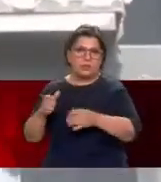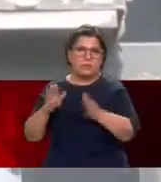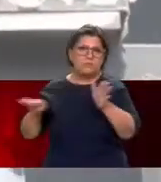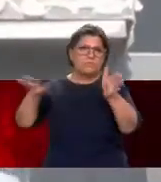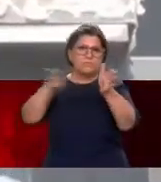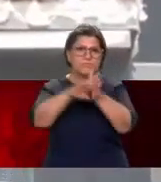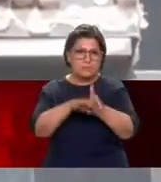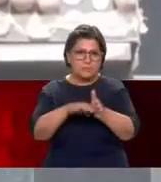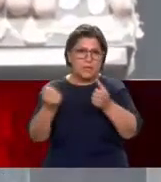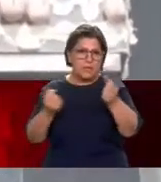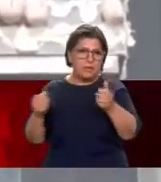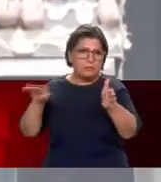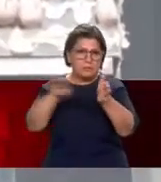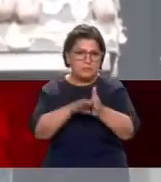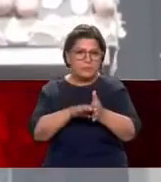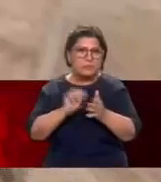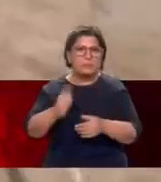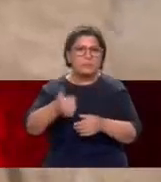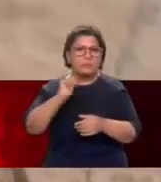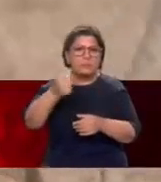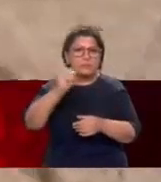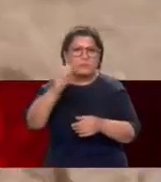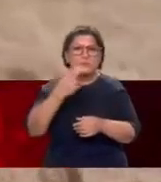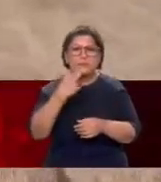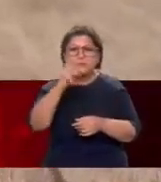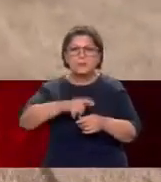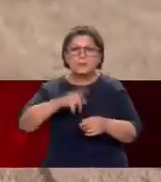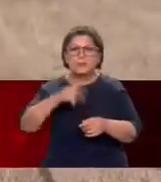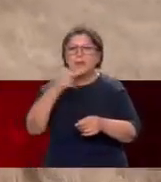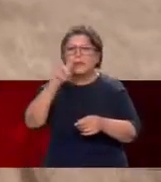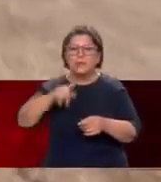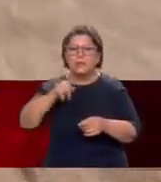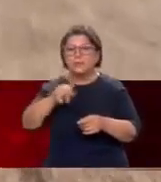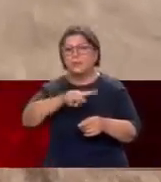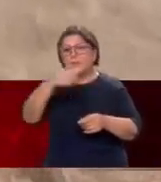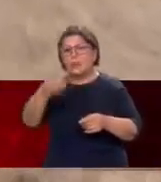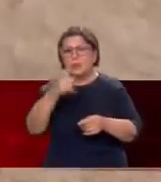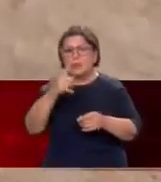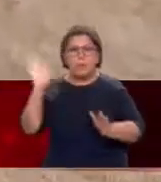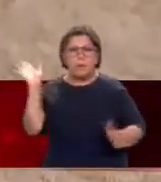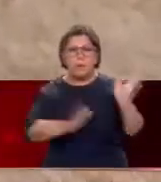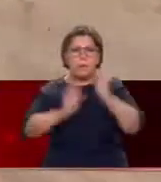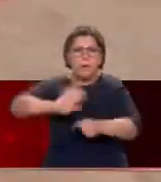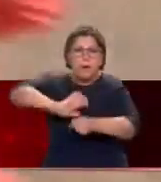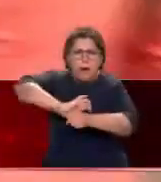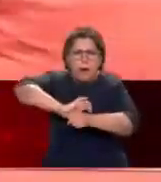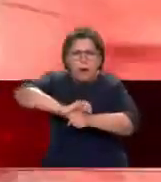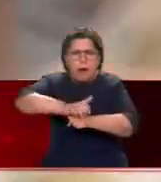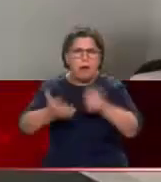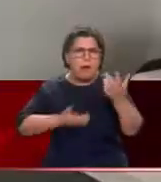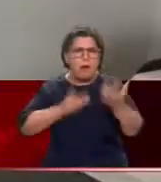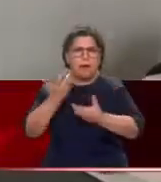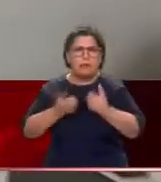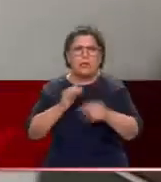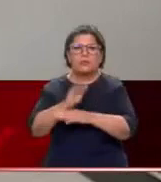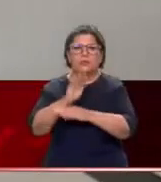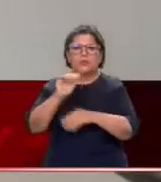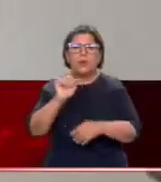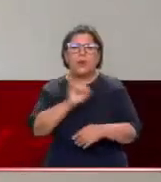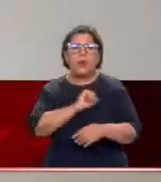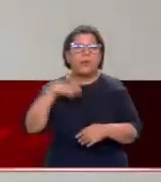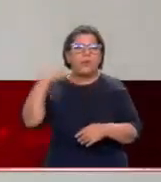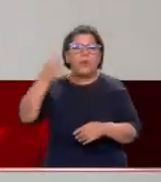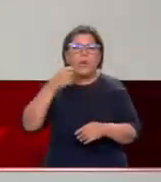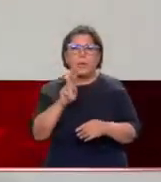Karamelek kadına günlerce işkence yaptı. Dehşetin yaşandığı Çatalca'daki eve giriyoruz şu an. Burada kapılar açık. Bu ev korku